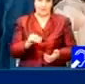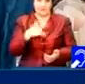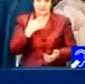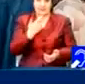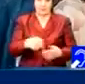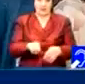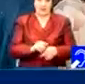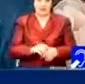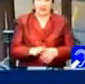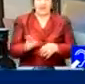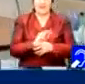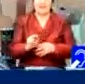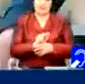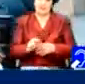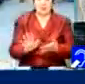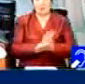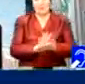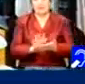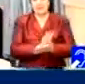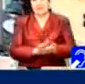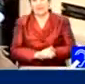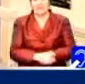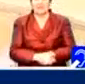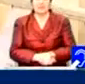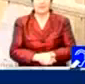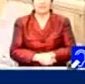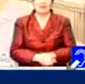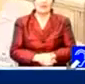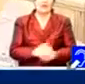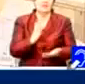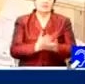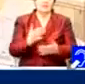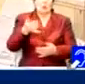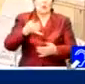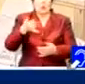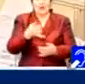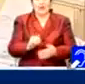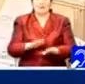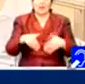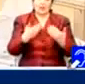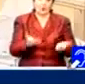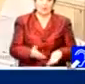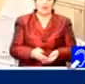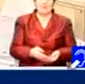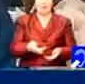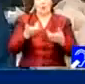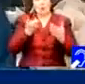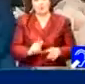așa, tratamente sau profilaxie naturistă. Da? Sunt uleiuri care se recomandă la